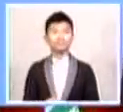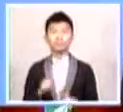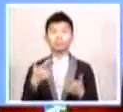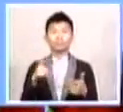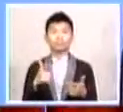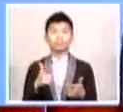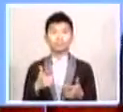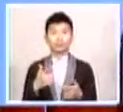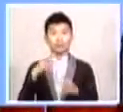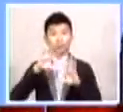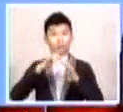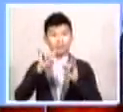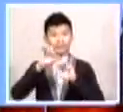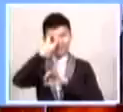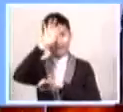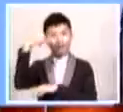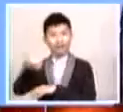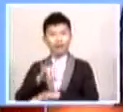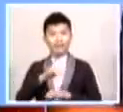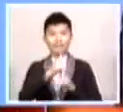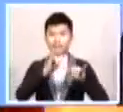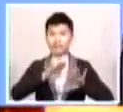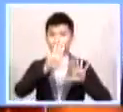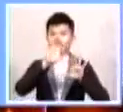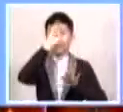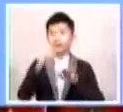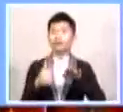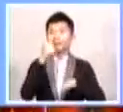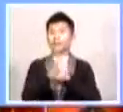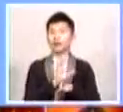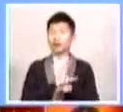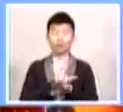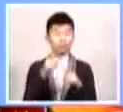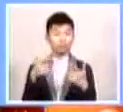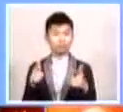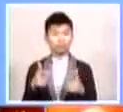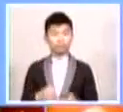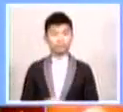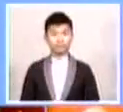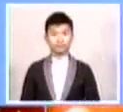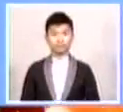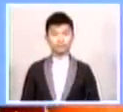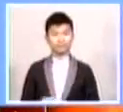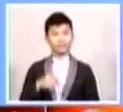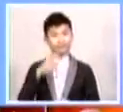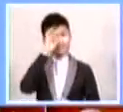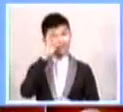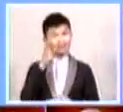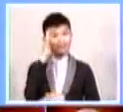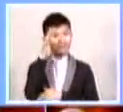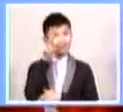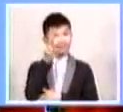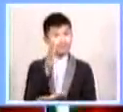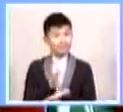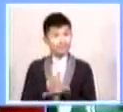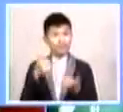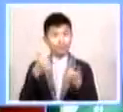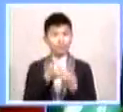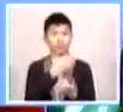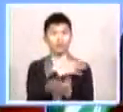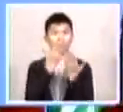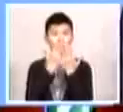是国民党烂民进党就一定上台。看看民进党这四次的政见会，无论学